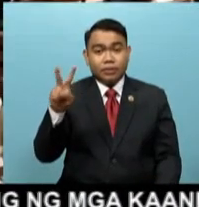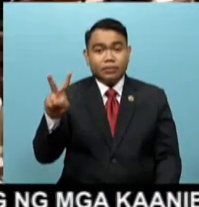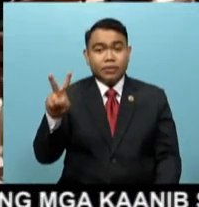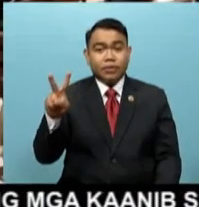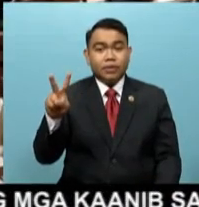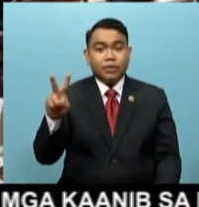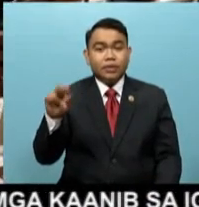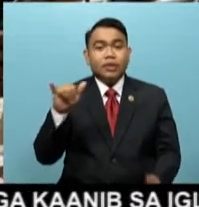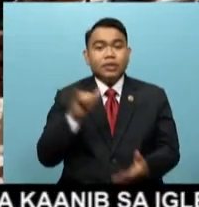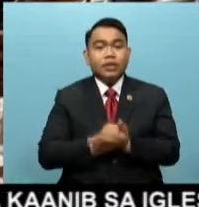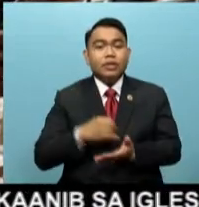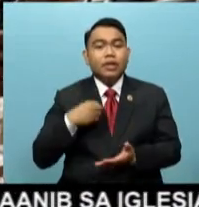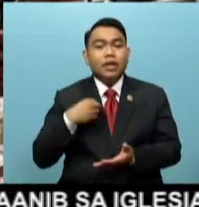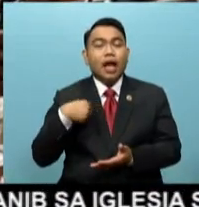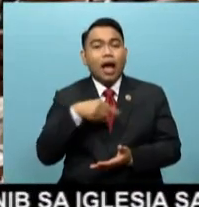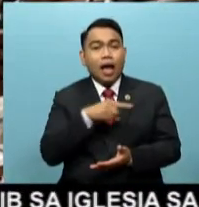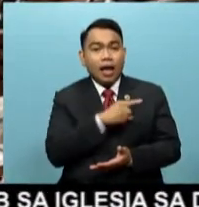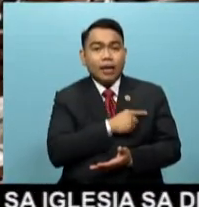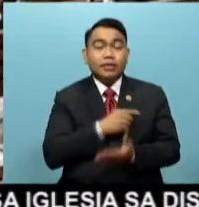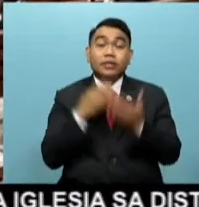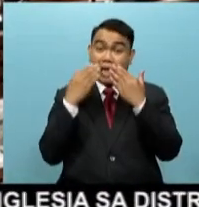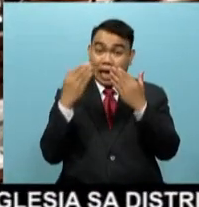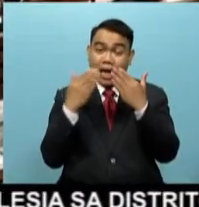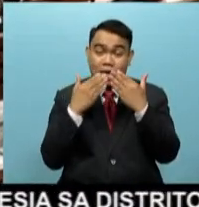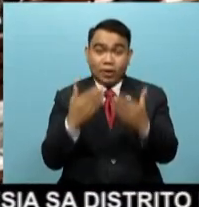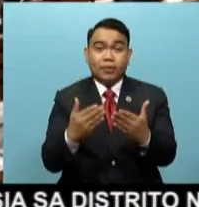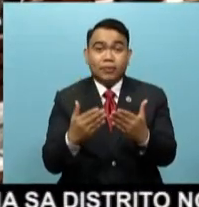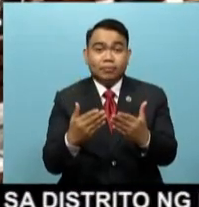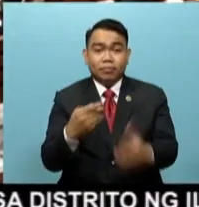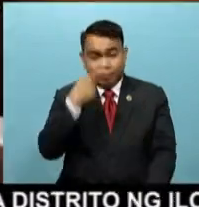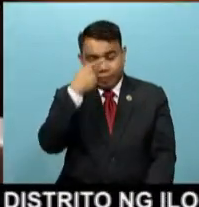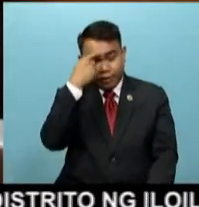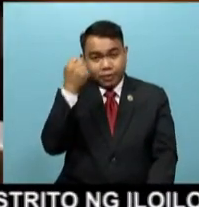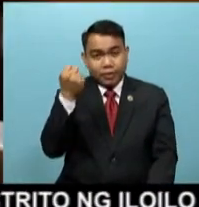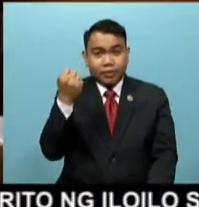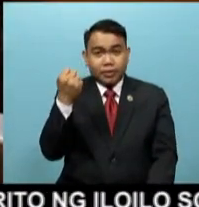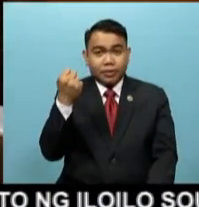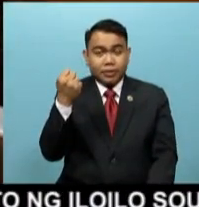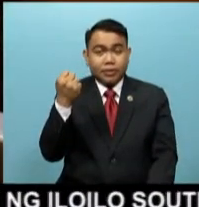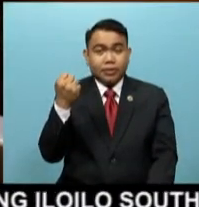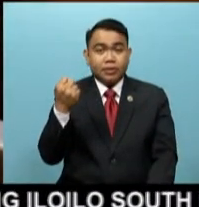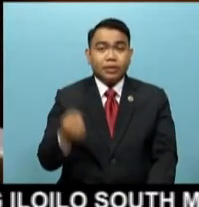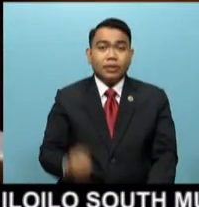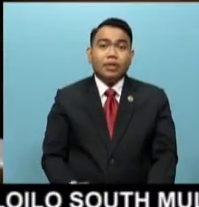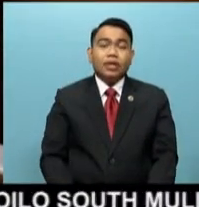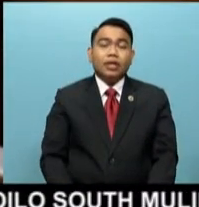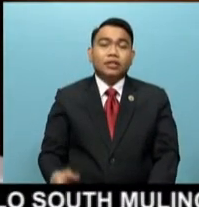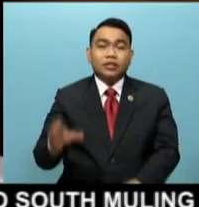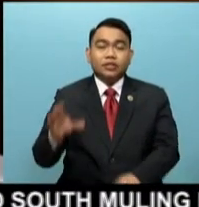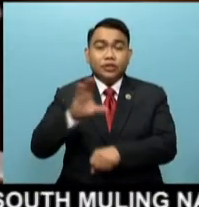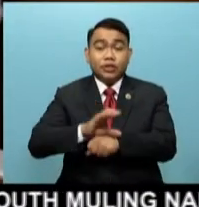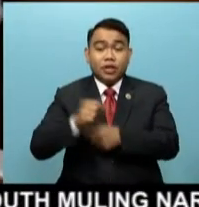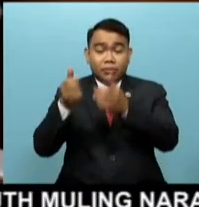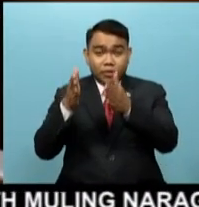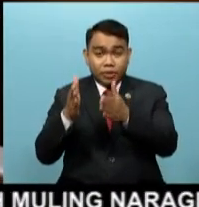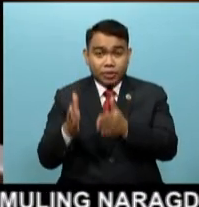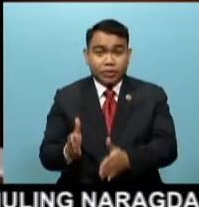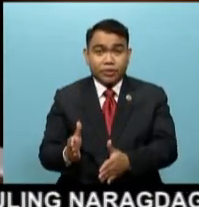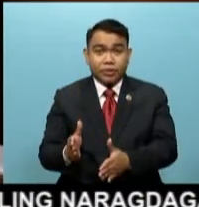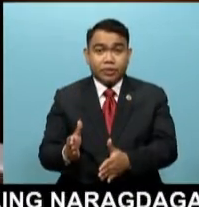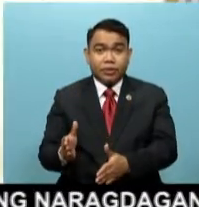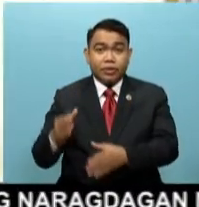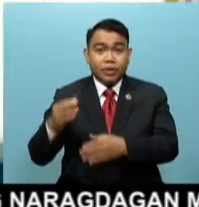ang ipinagpapasalamat namin sapagkat pinagtiwalaan po kami ng pamamahala na kami po